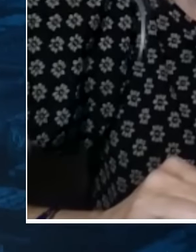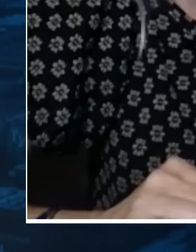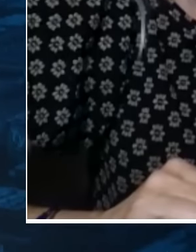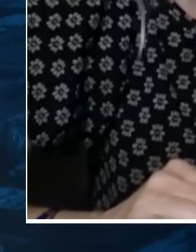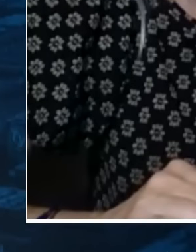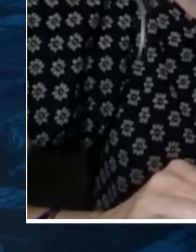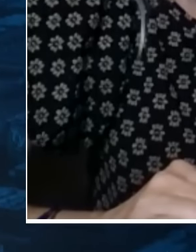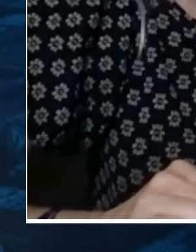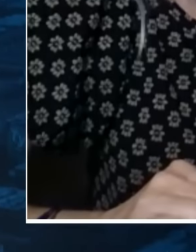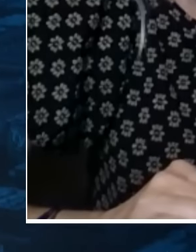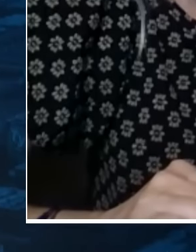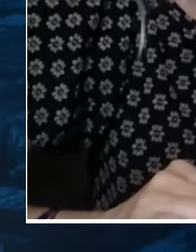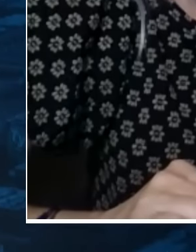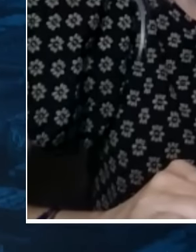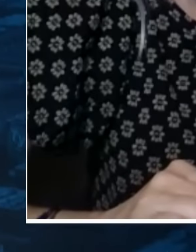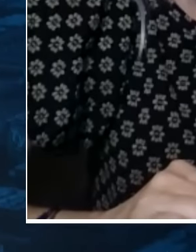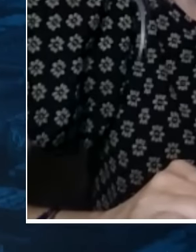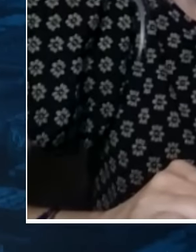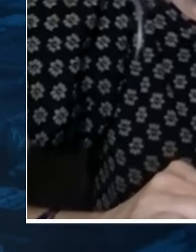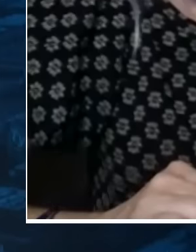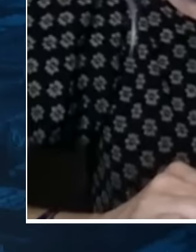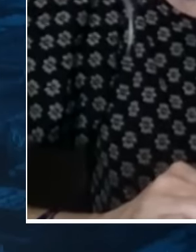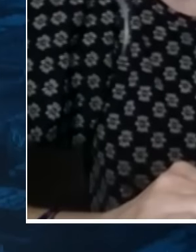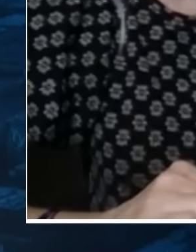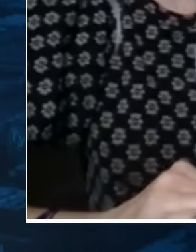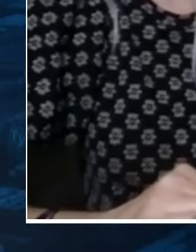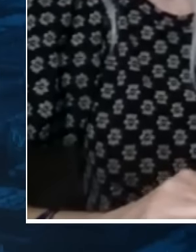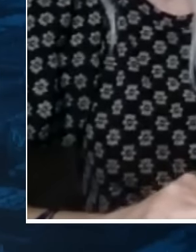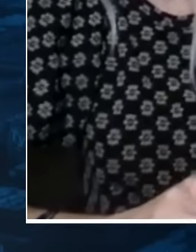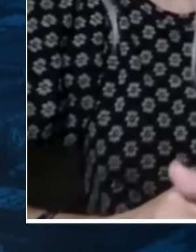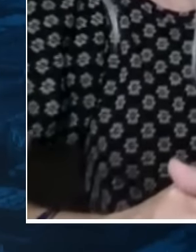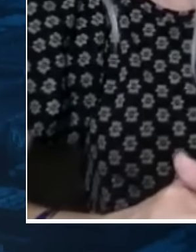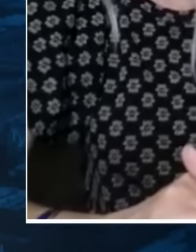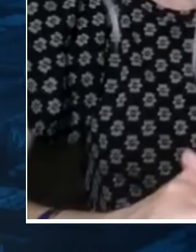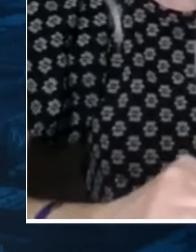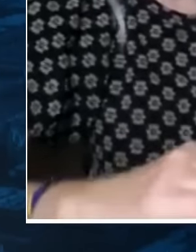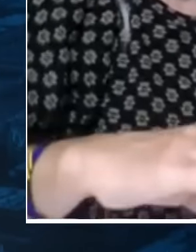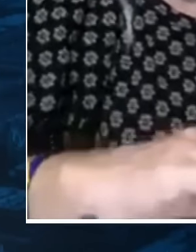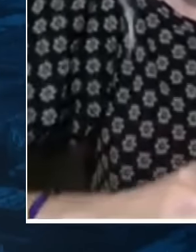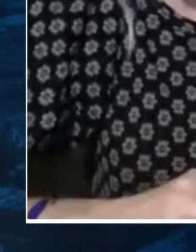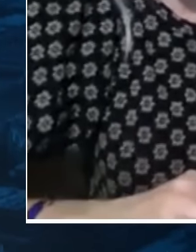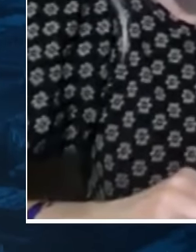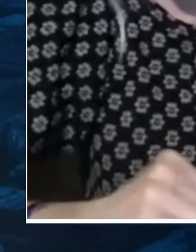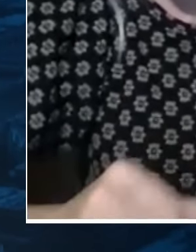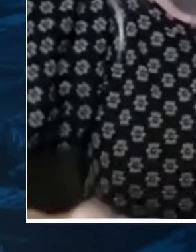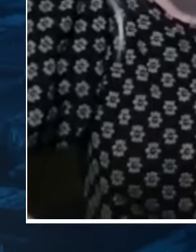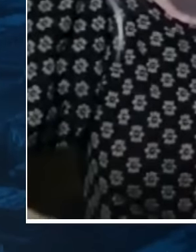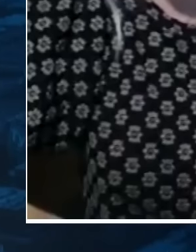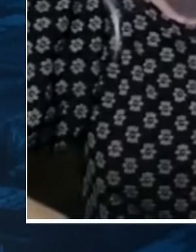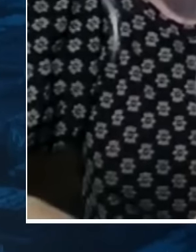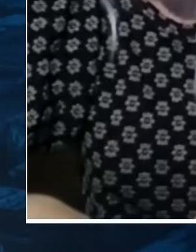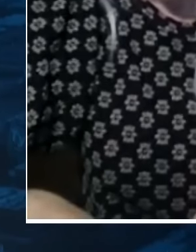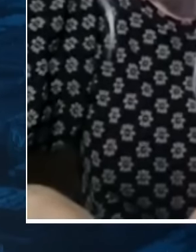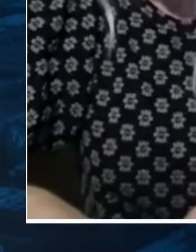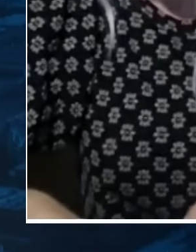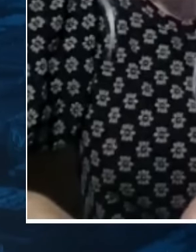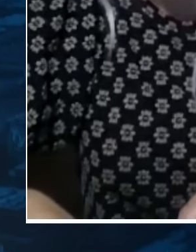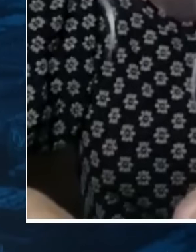żeby przeprowadzić referendum w tej sprawie i każdemu by sondaże poszły w górę jak na to patrzy platforma jak na to patrzy